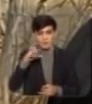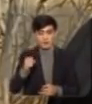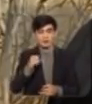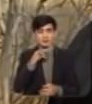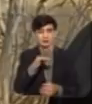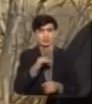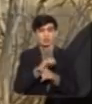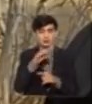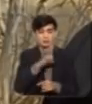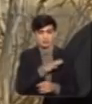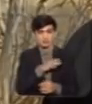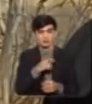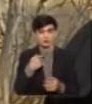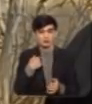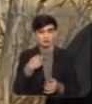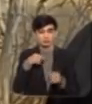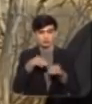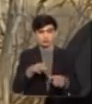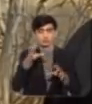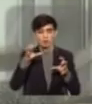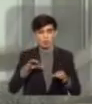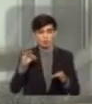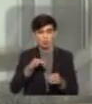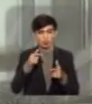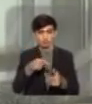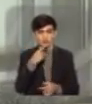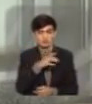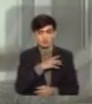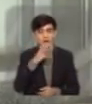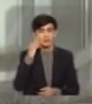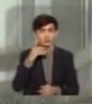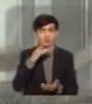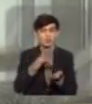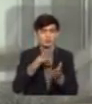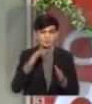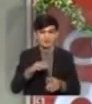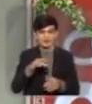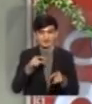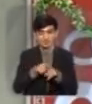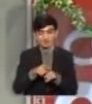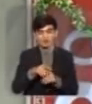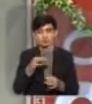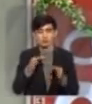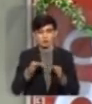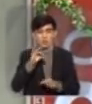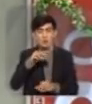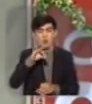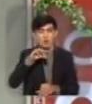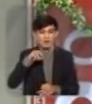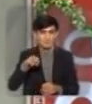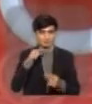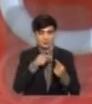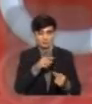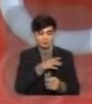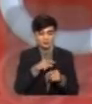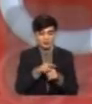указала в базе, что якобы постановление сегодня вступило в законную силу. Алматы қаласының мамандандырылған ауданаралық тергеу соты Олимп букмекерлік